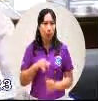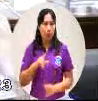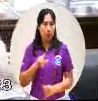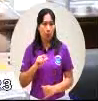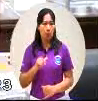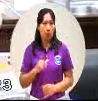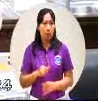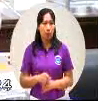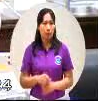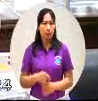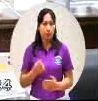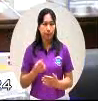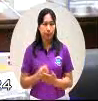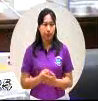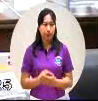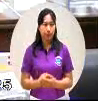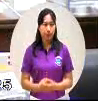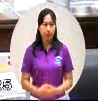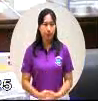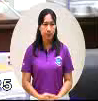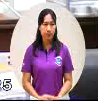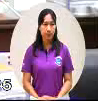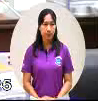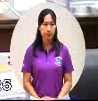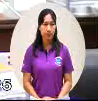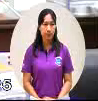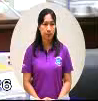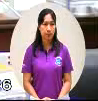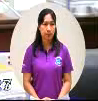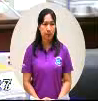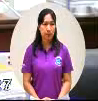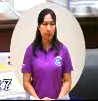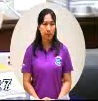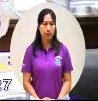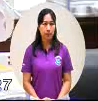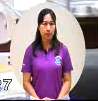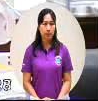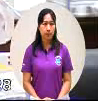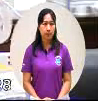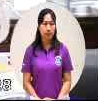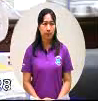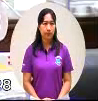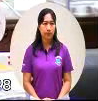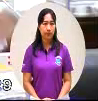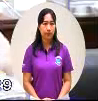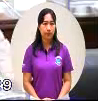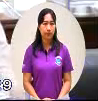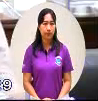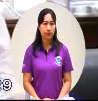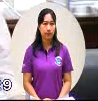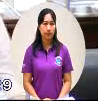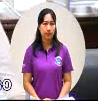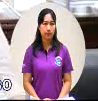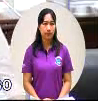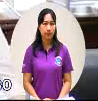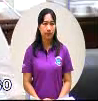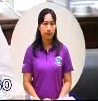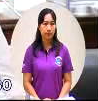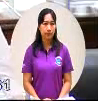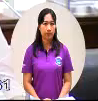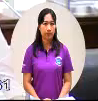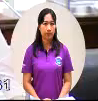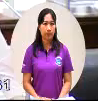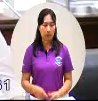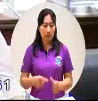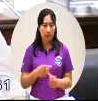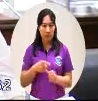好，下一个。好， 我们首先看一下图案